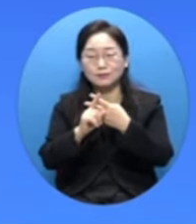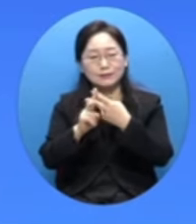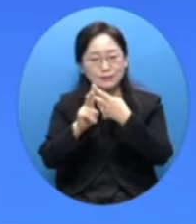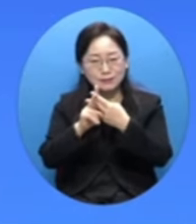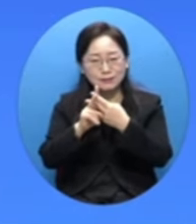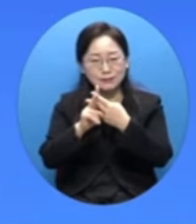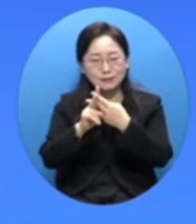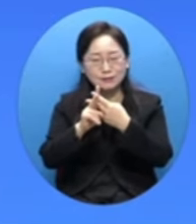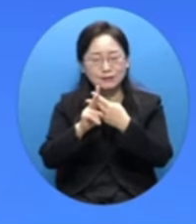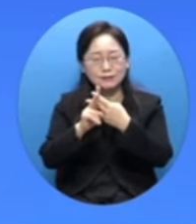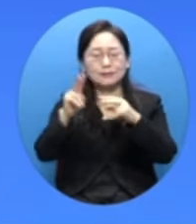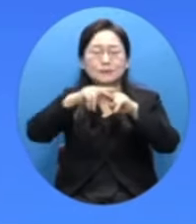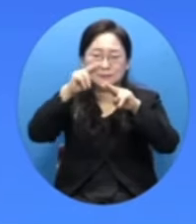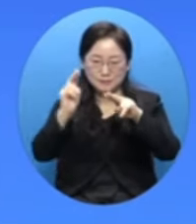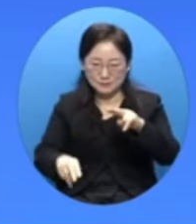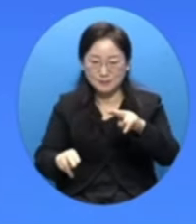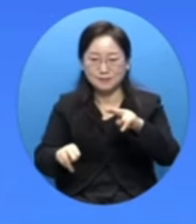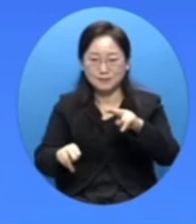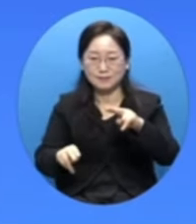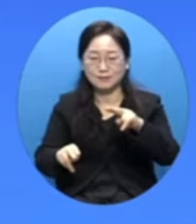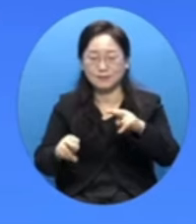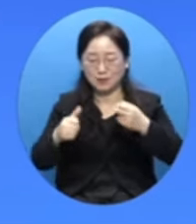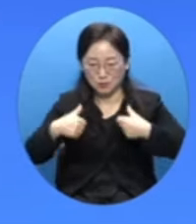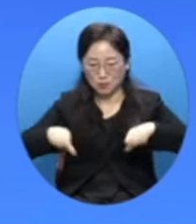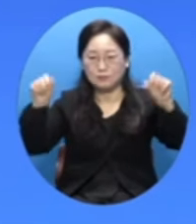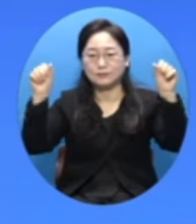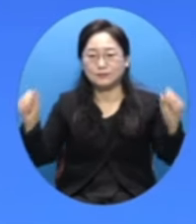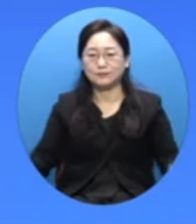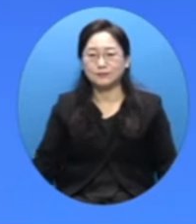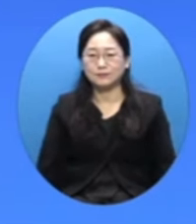2학년을 다니고 학교를 포기하고